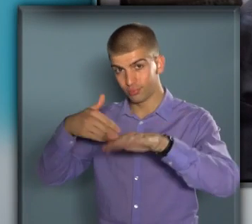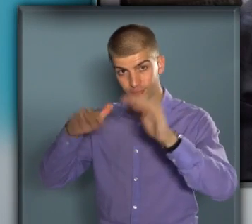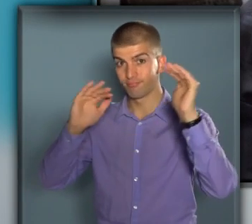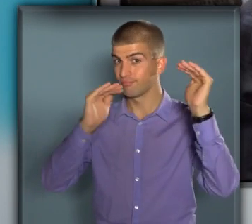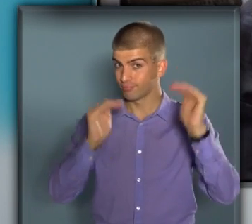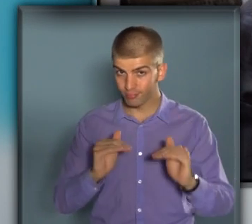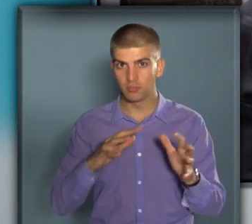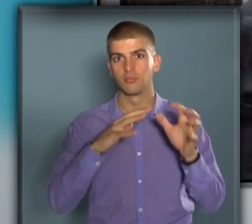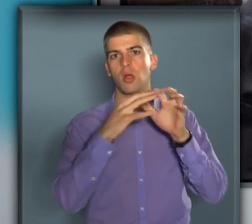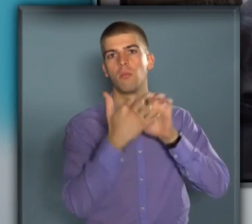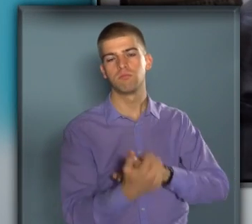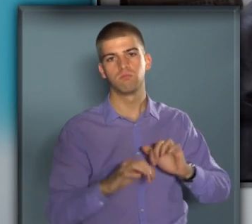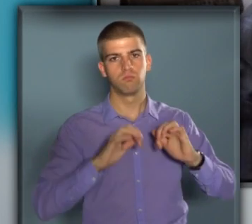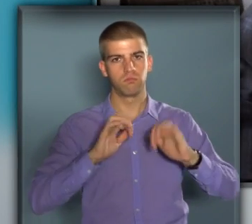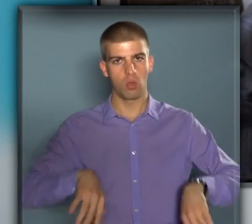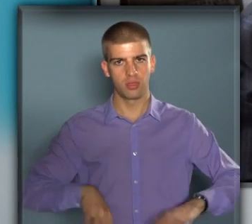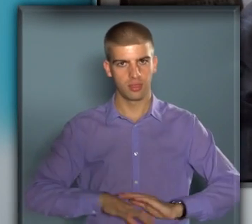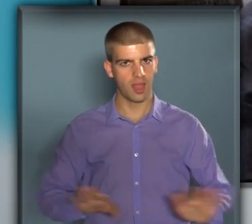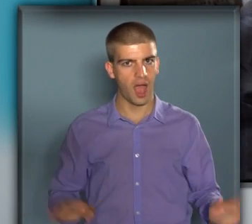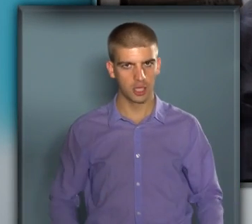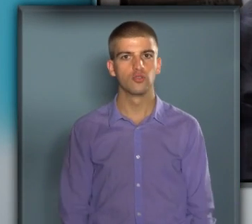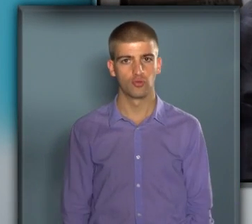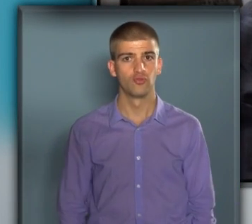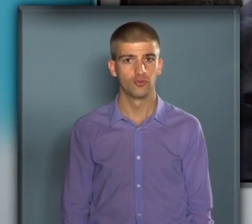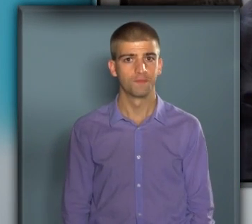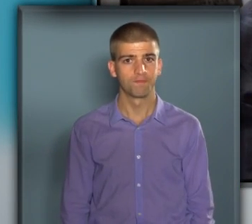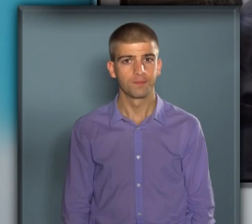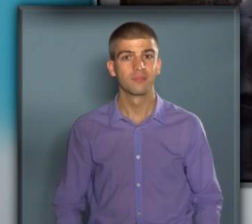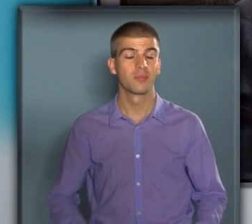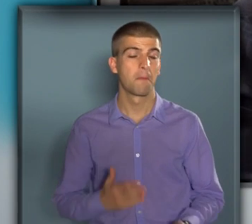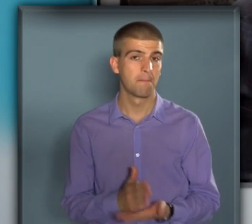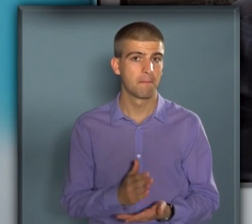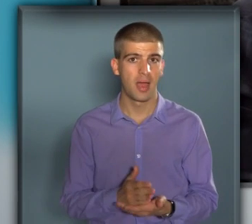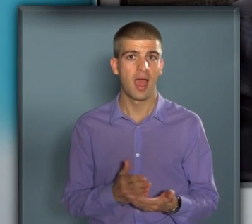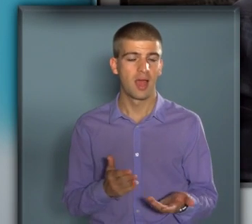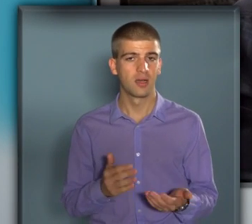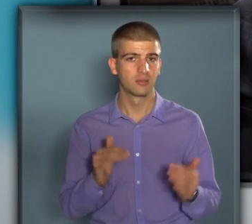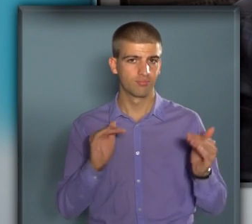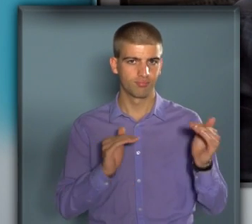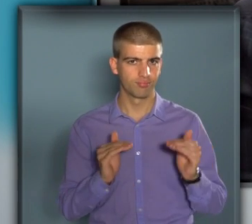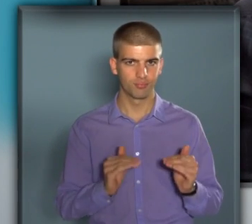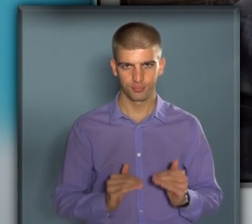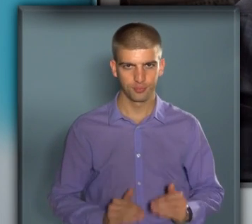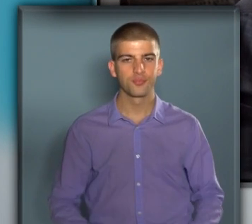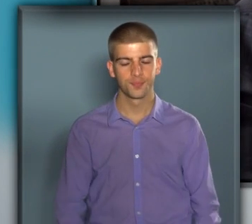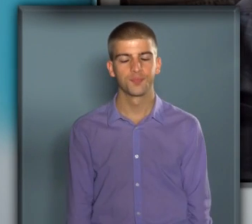amelyek nek városrendezési szempontból és élhetőségi szempontból is egyre kevésbé van már helye ebben a tömbben.